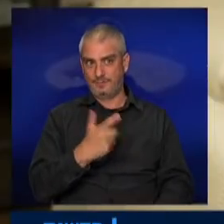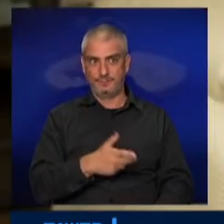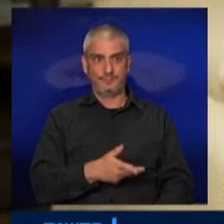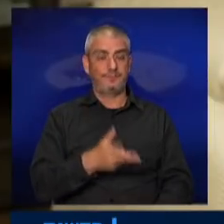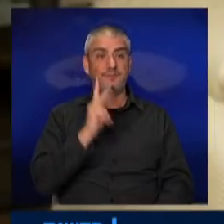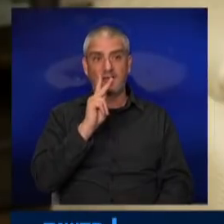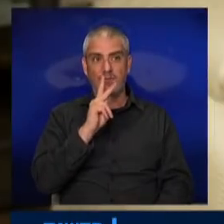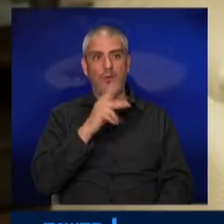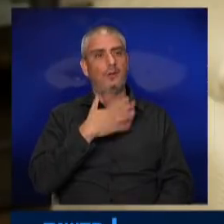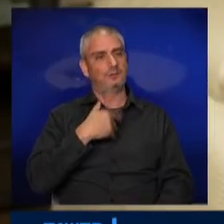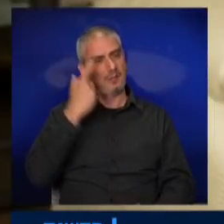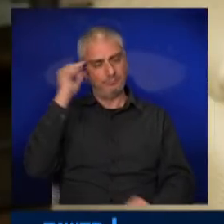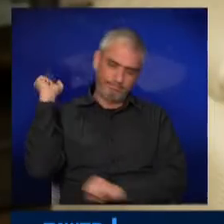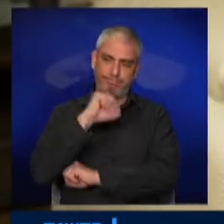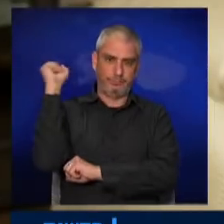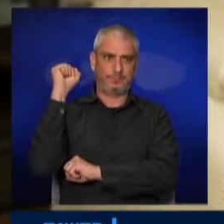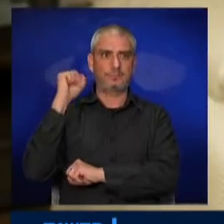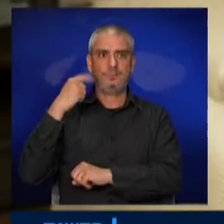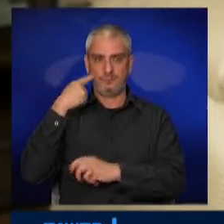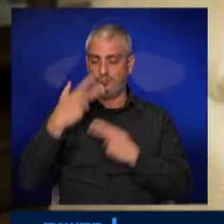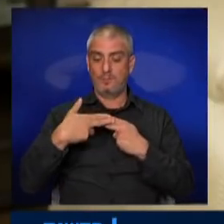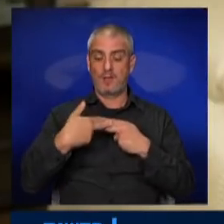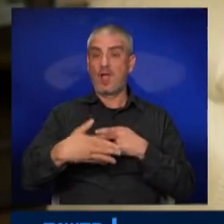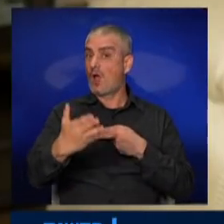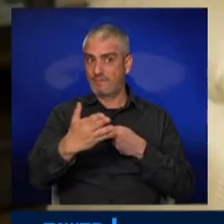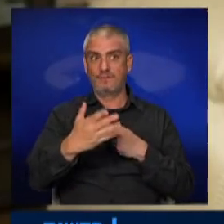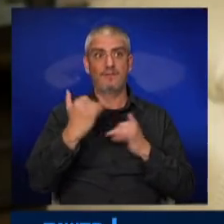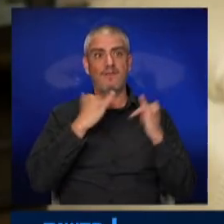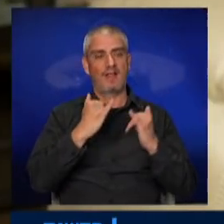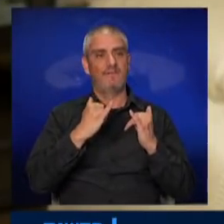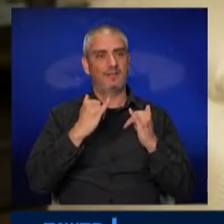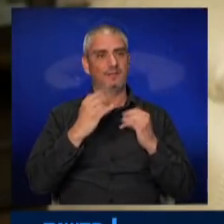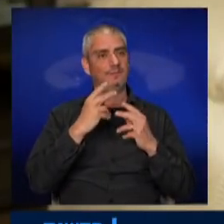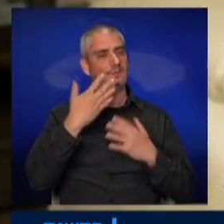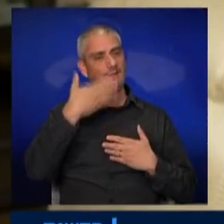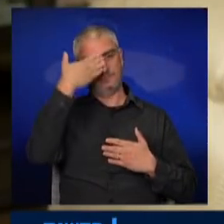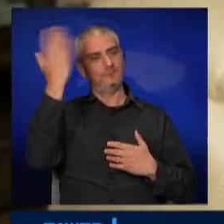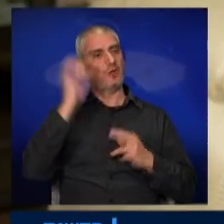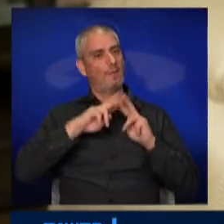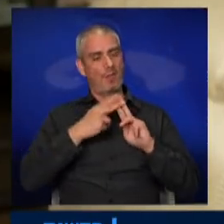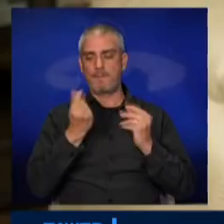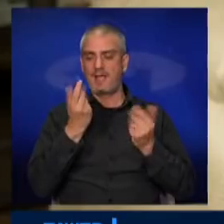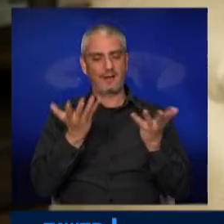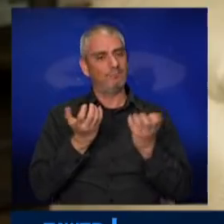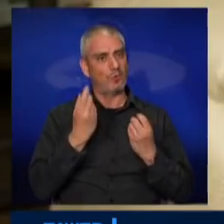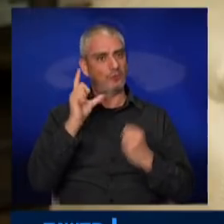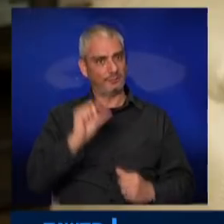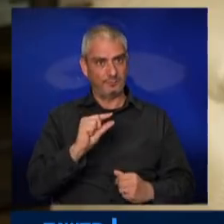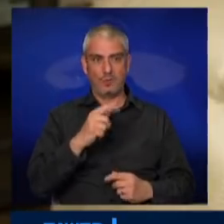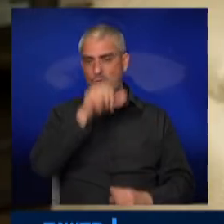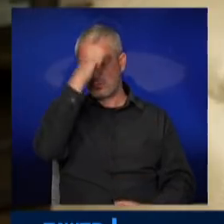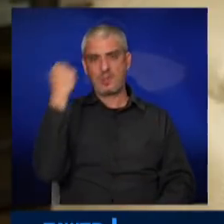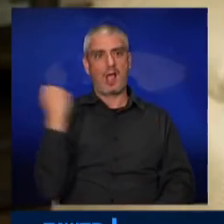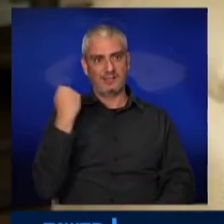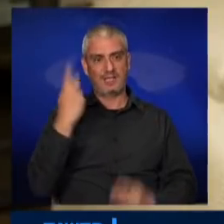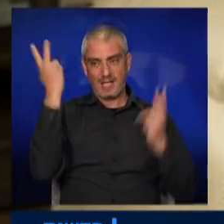קרפור הולכת לתת פה בראש, לדעתי בשנים הקרובות, ולהביא פלר בינלאומי, מחירים אטרקטיביים, מותג פרטי חזק,